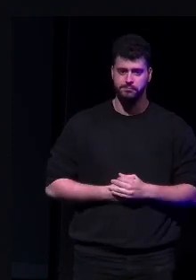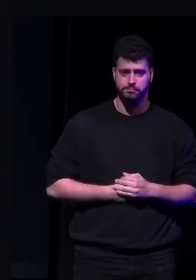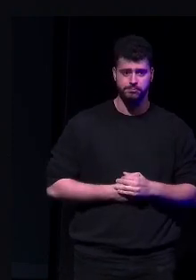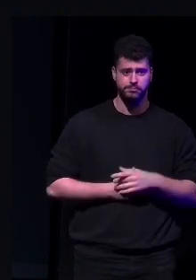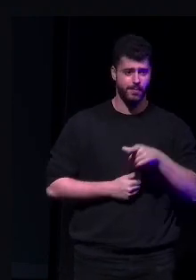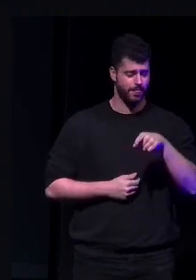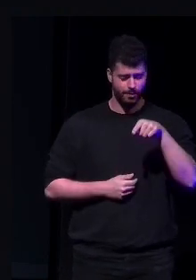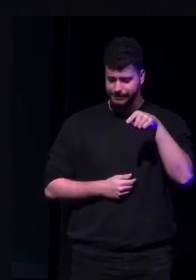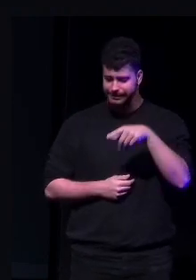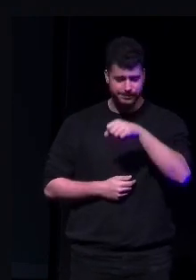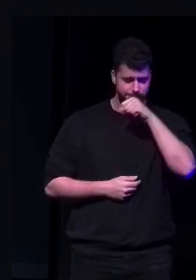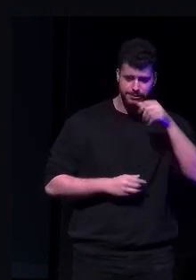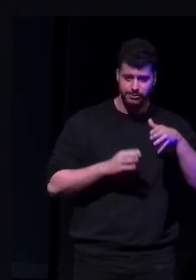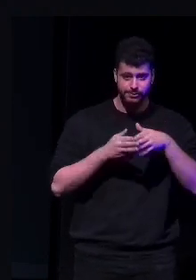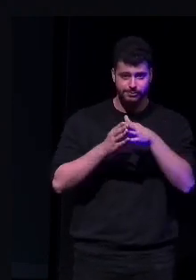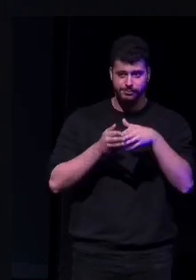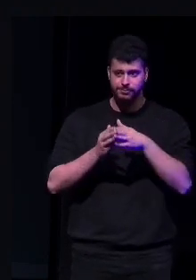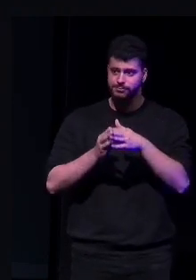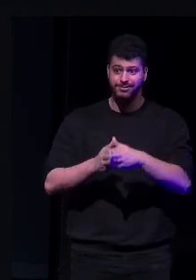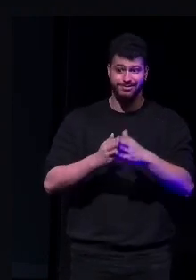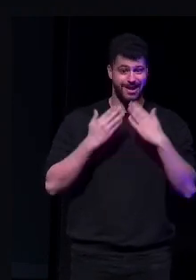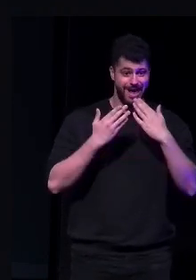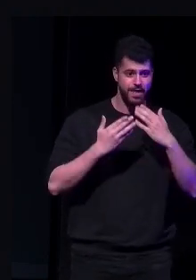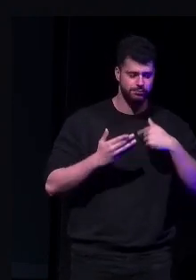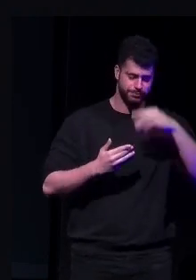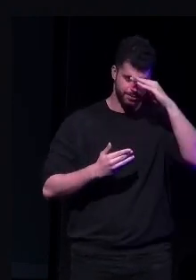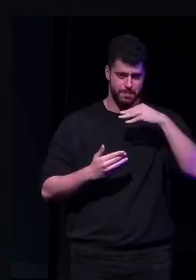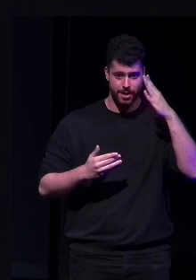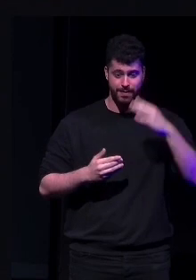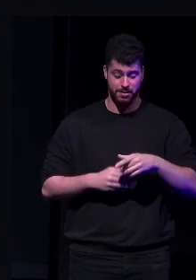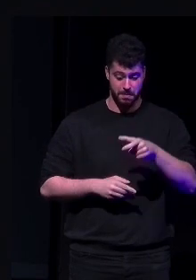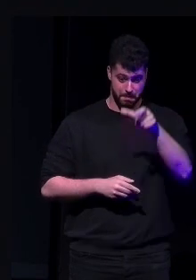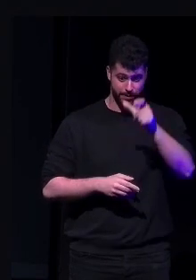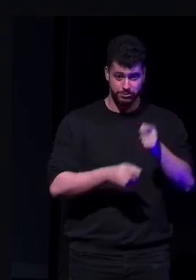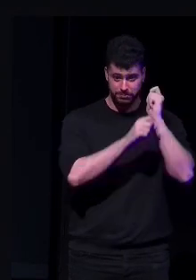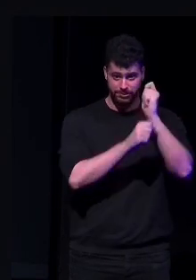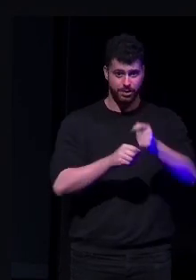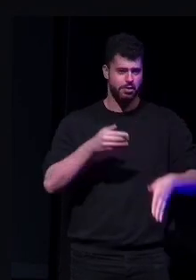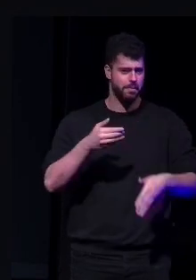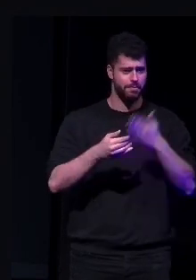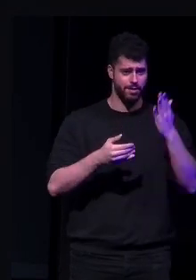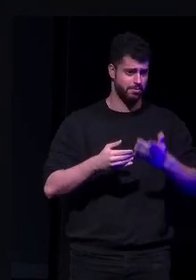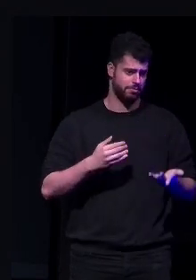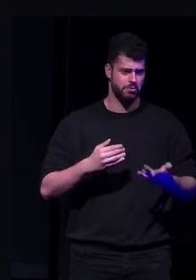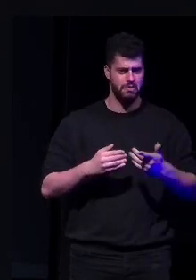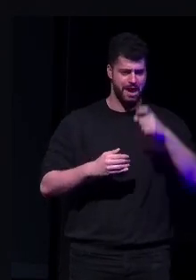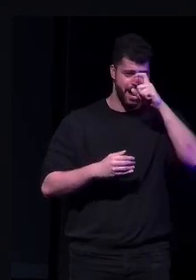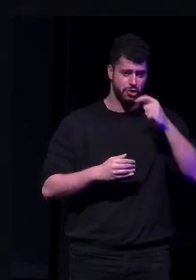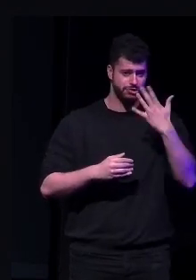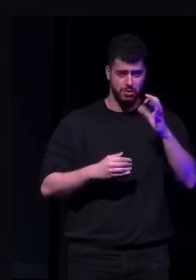Aquesta passió pel mar la vaig heredar del meu pare, un pescador que va iniciar aquesta activitat a finals dels anys